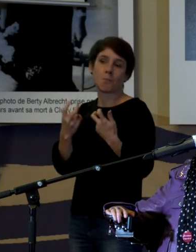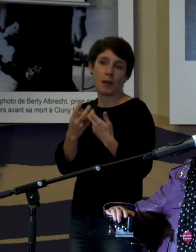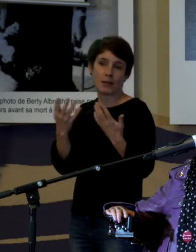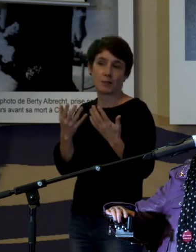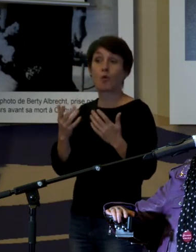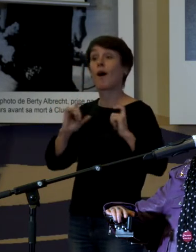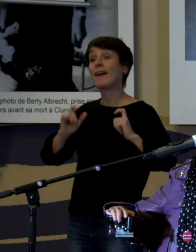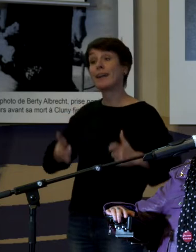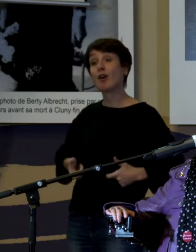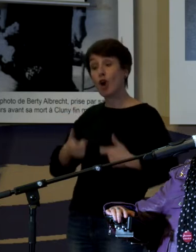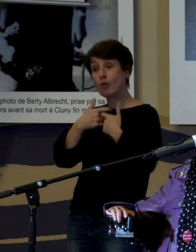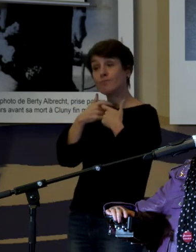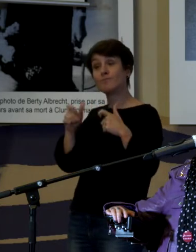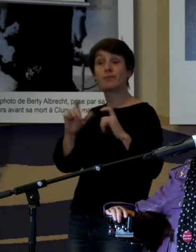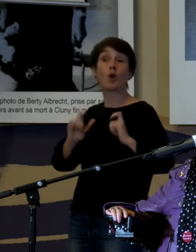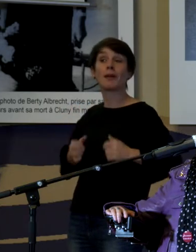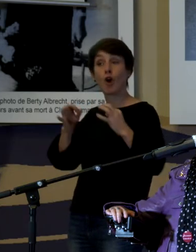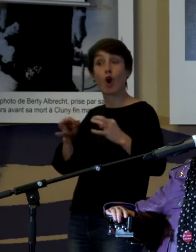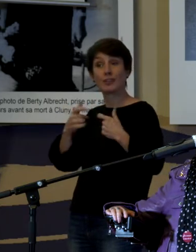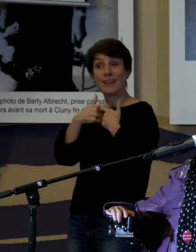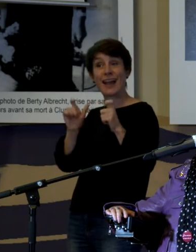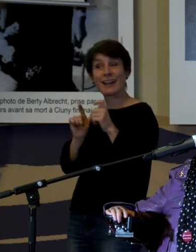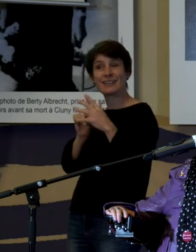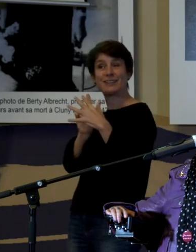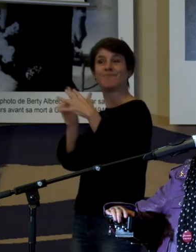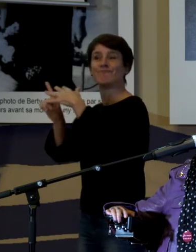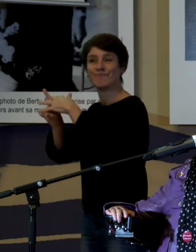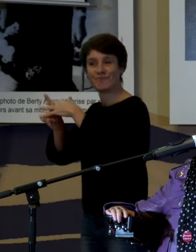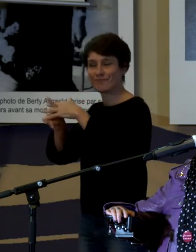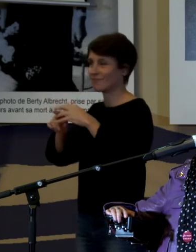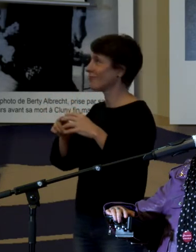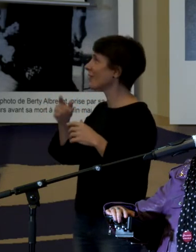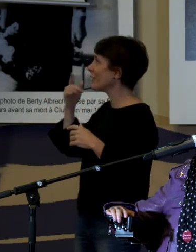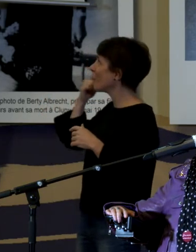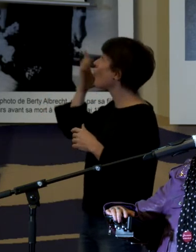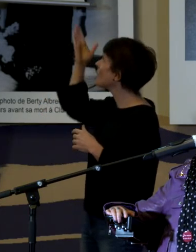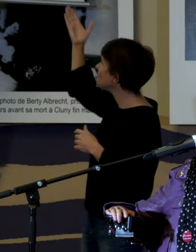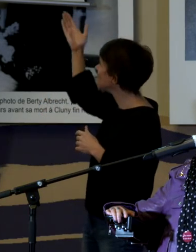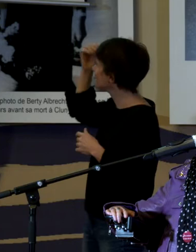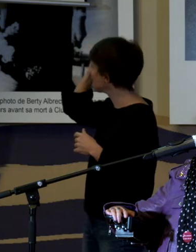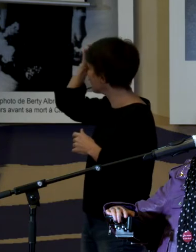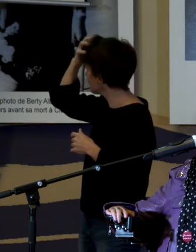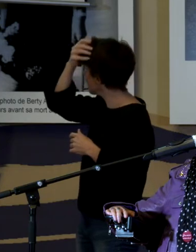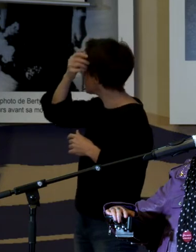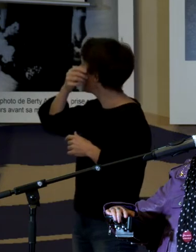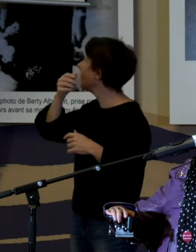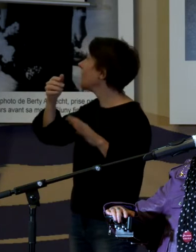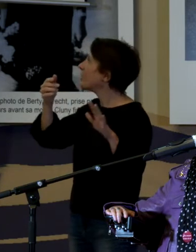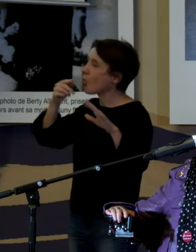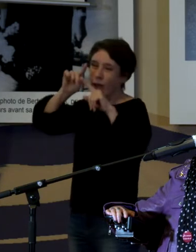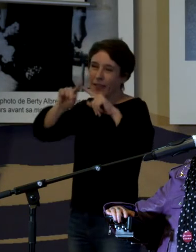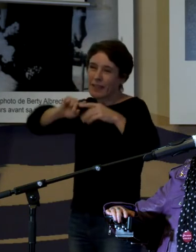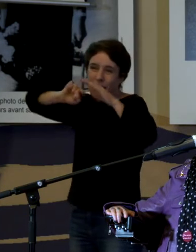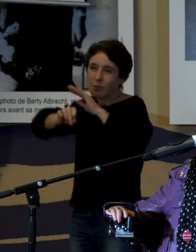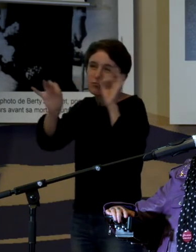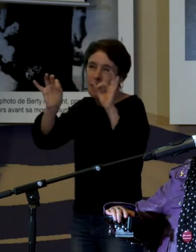la scolarisation en milieu ordinaire, hein, ce qui est montré dans ce petit graphique. Alors, on ne le voit pas vraiment en détail,